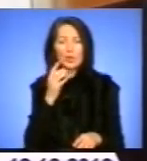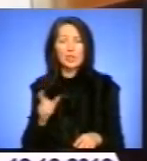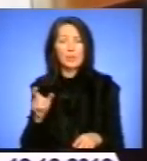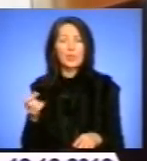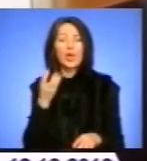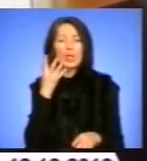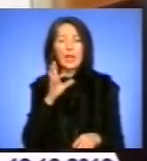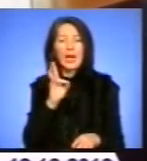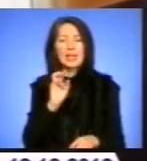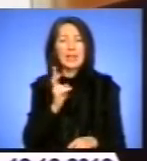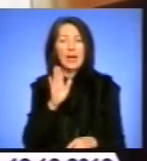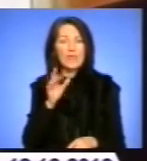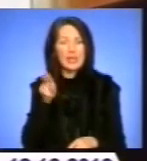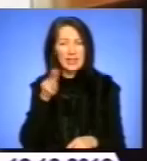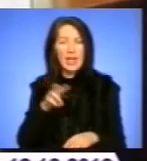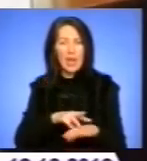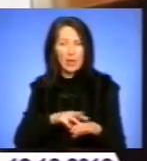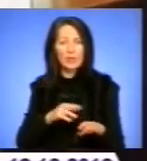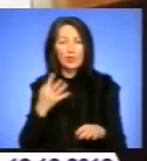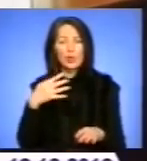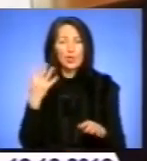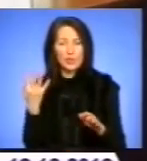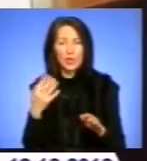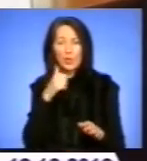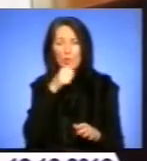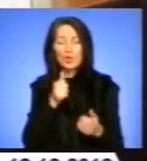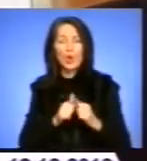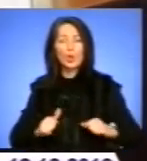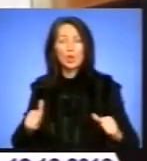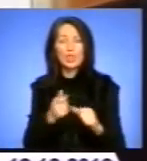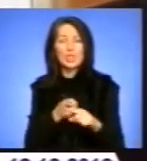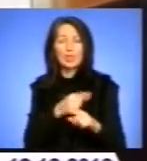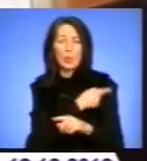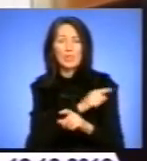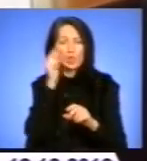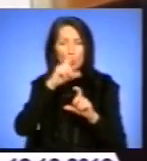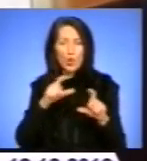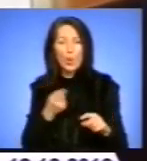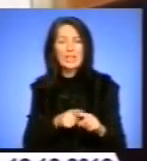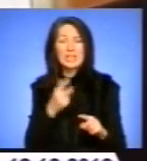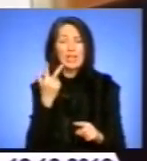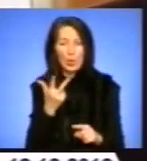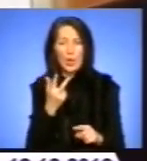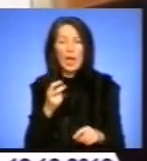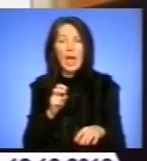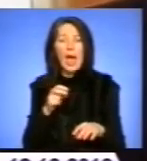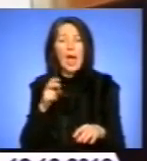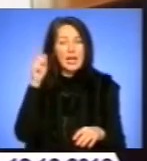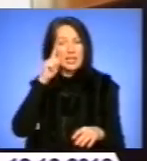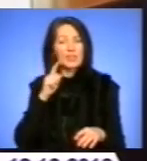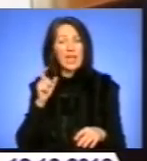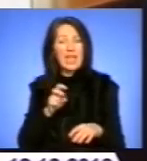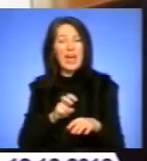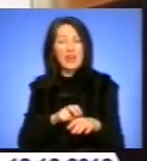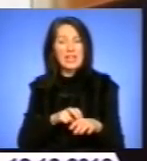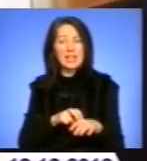у 44-му році оточило цю медичну школу, і ці троє євреїв, лікарів, зі зброєю